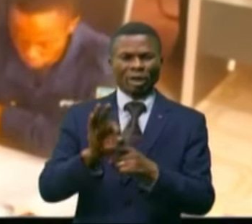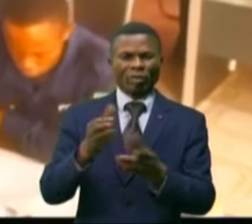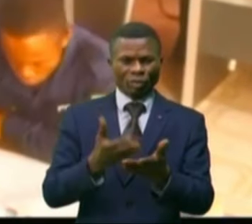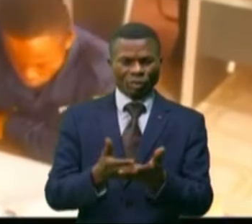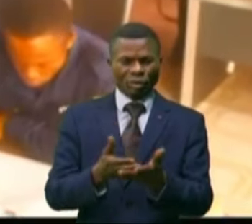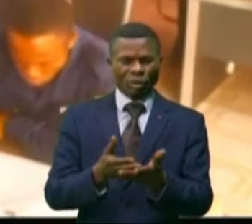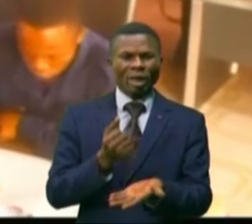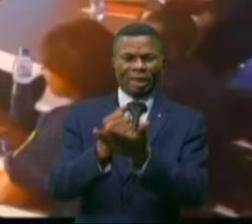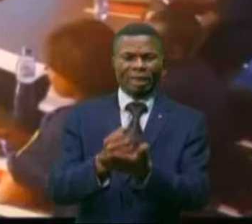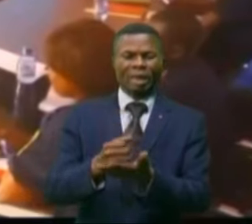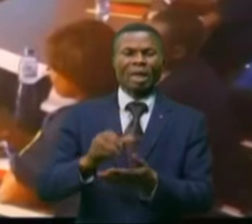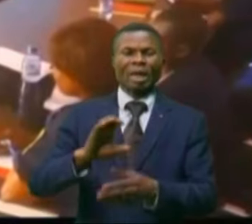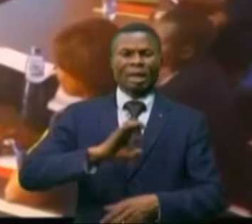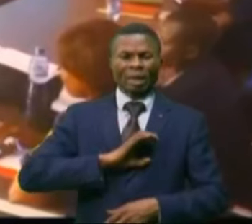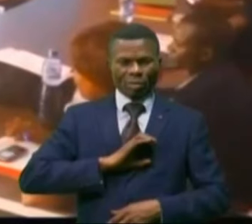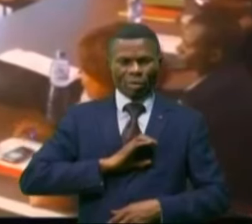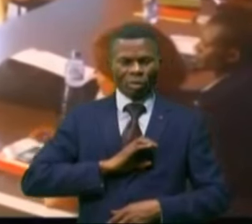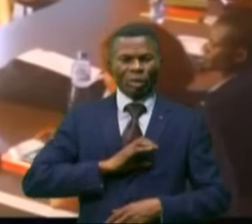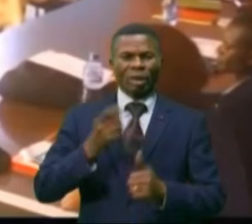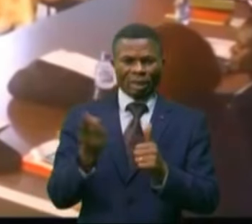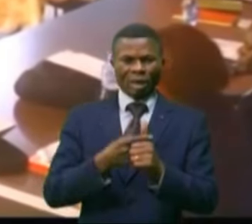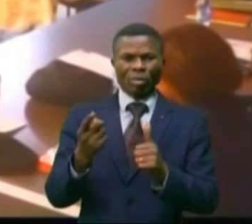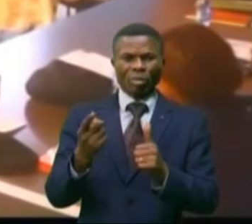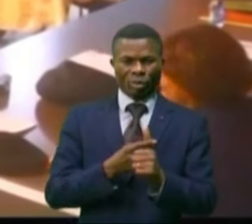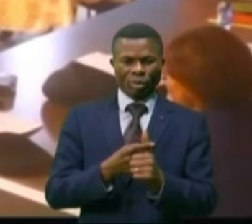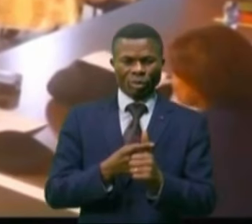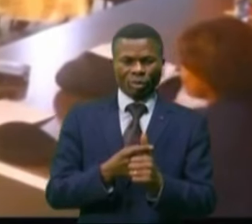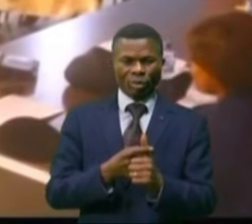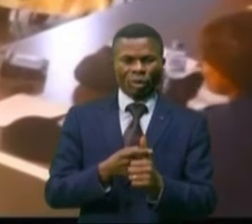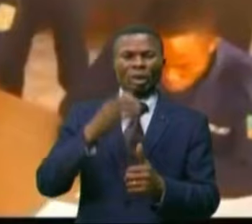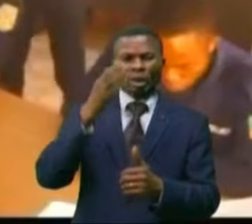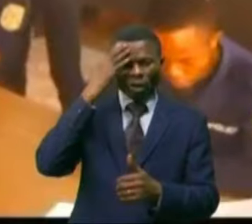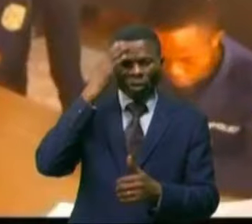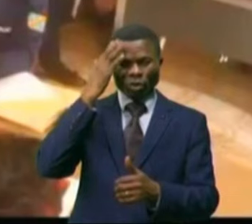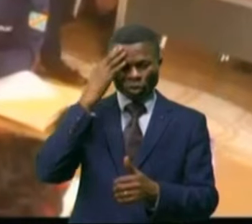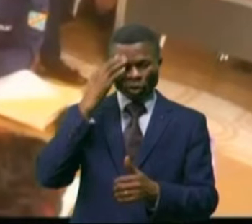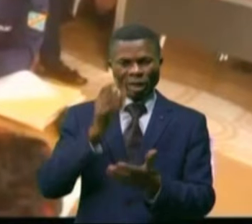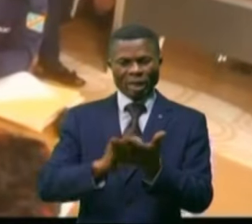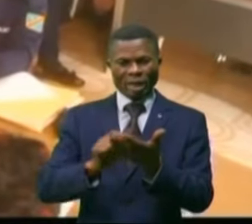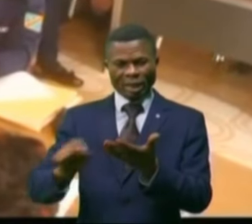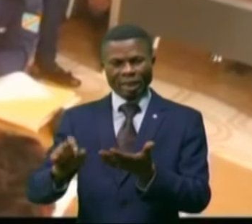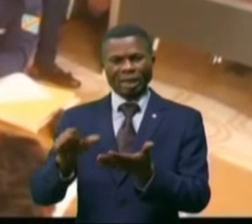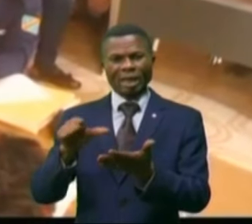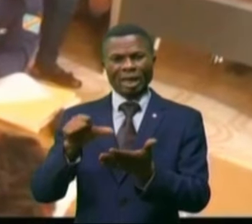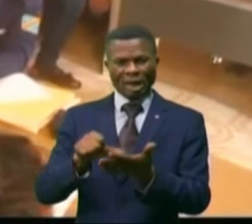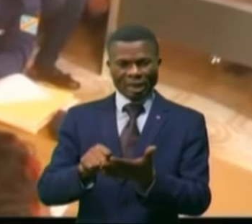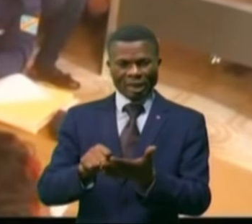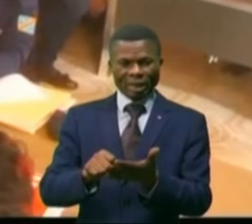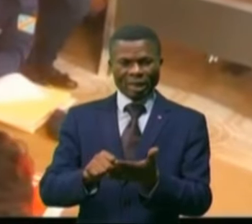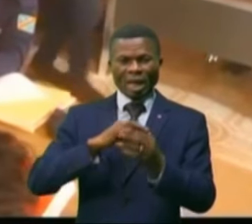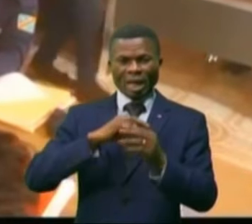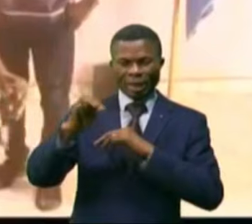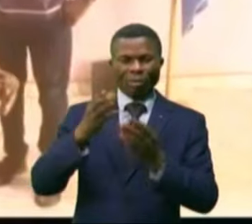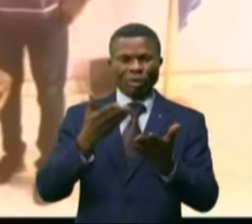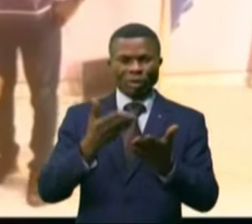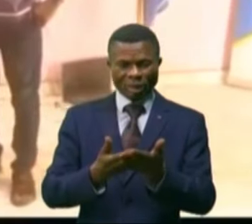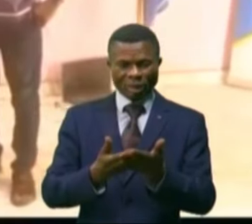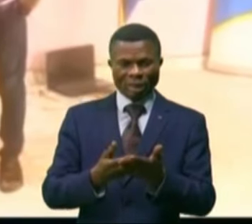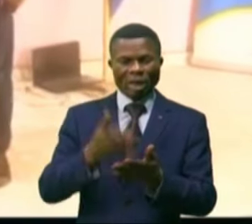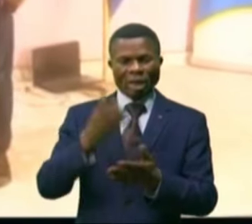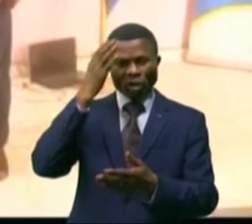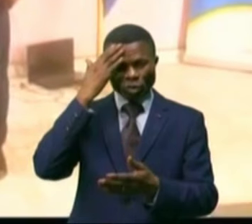les apprenants à notamment maîtriser le principe de rédaction de messages, connaître et utiliser